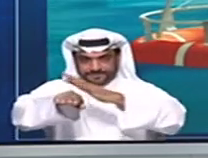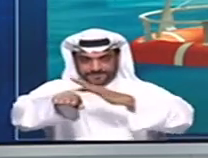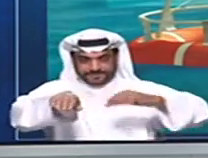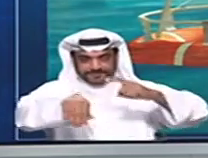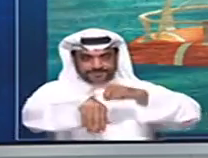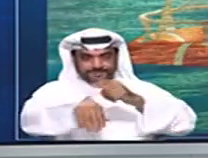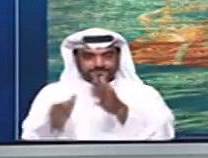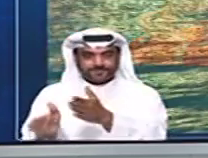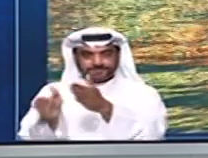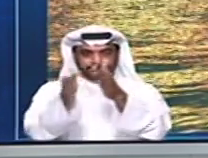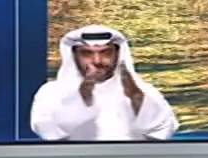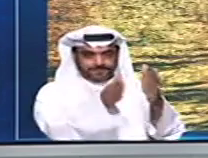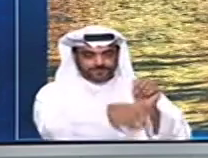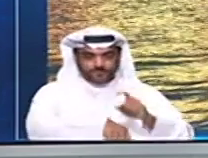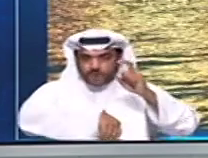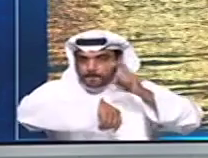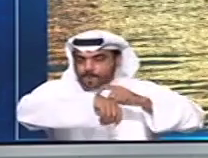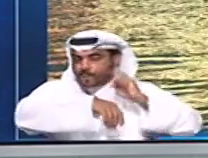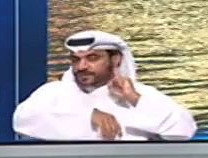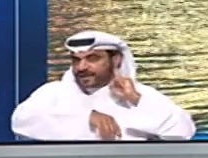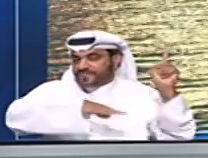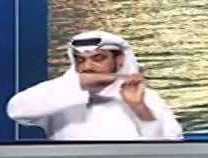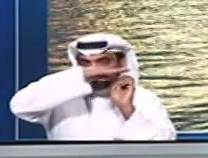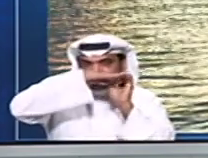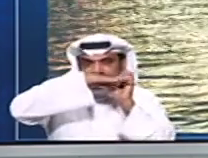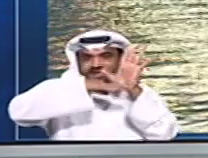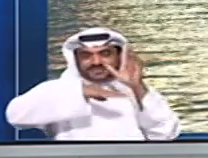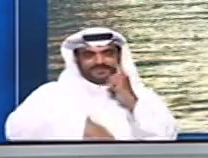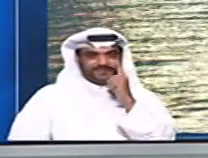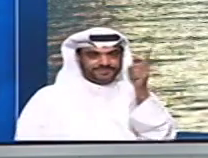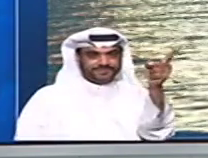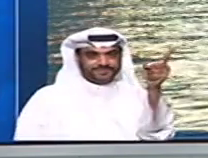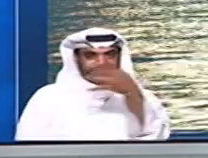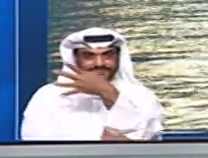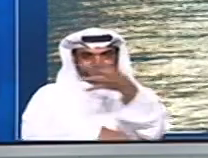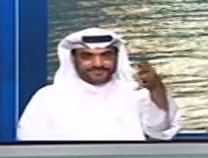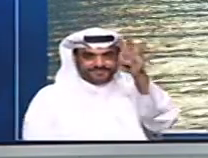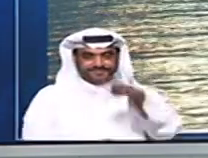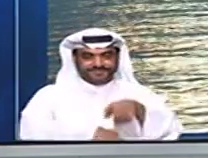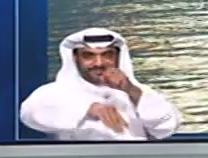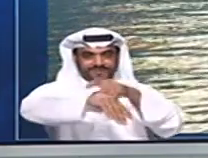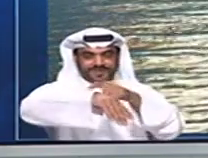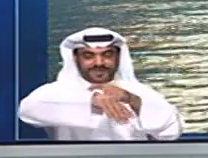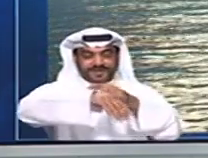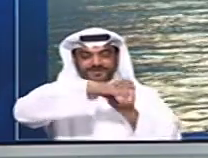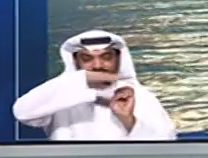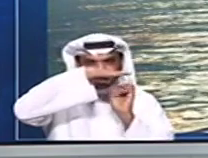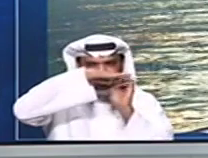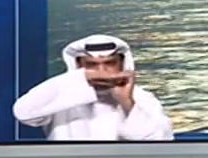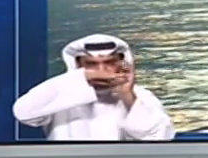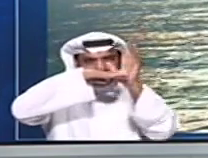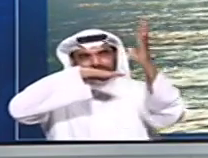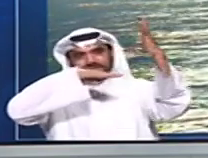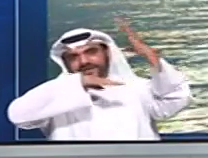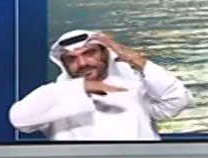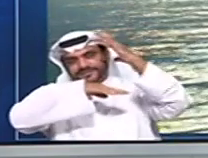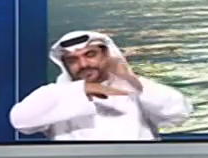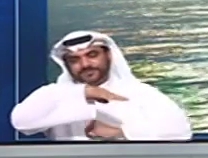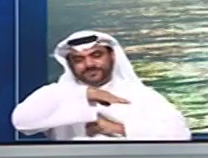مساء. المواقيت على حسب التوقيت المحلي: مدينة الكويت موعد أذان الفجر في الساعة 4:18 دقيقة، موعد شروق الشمس